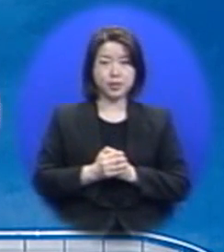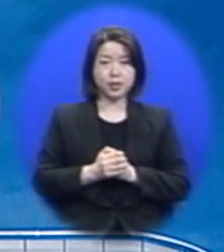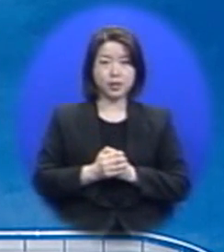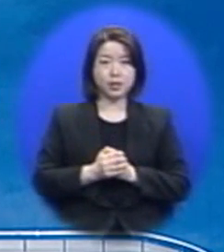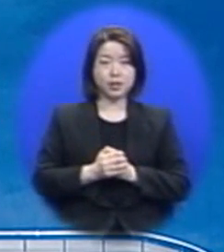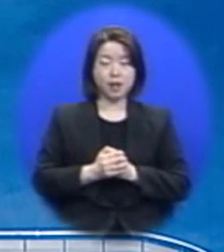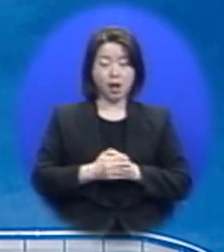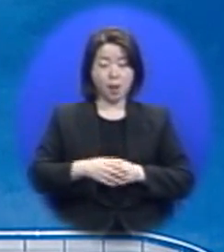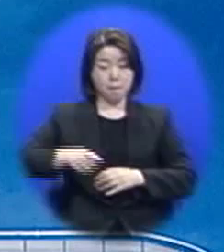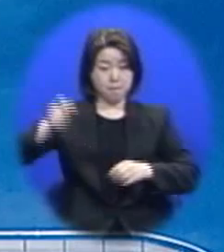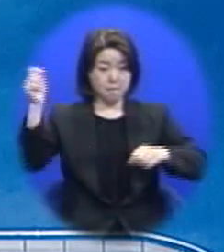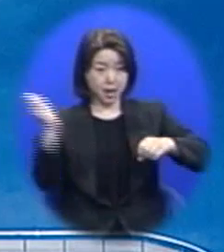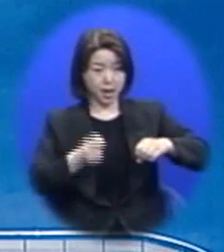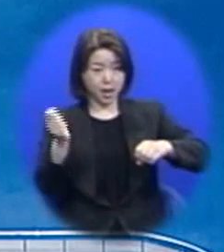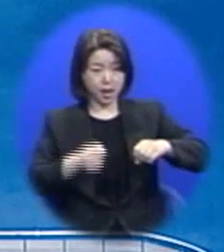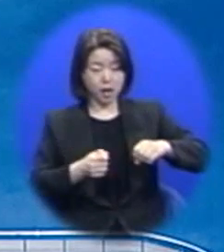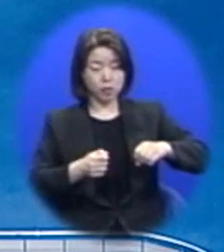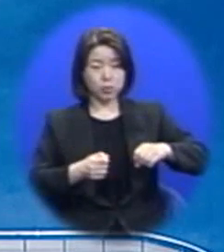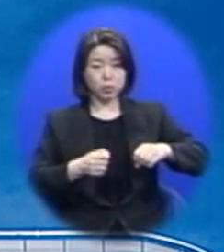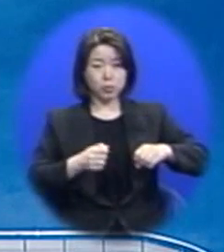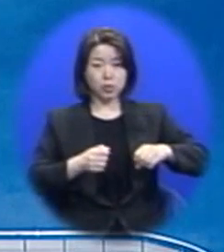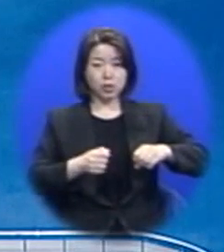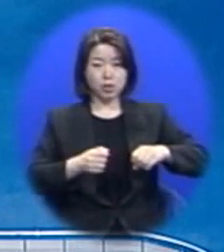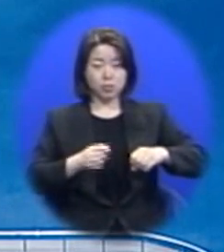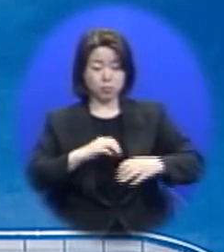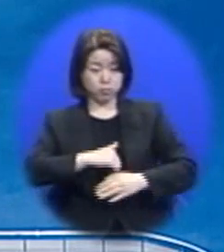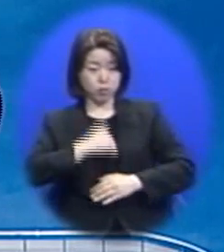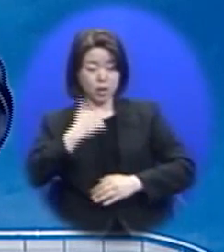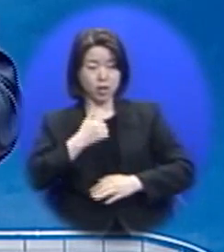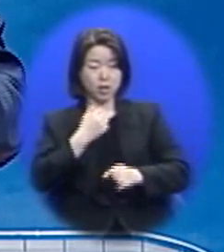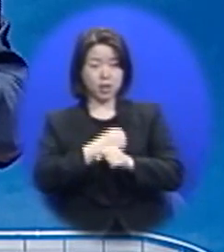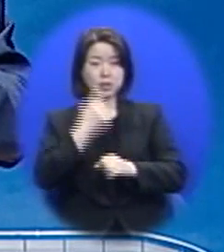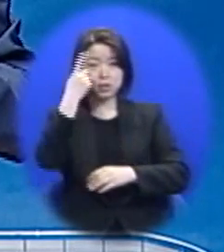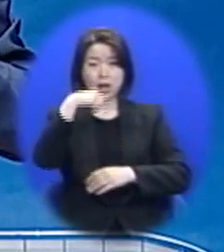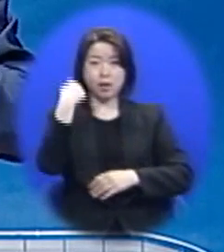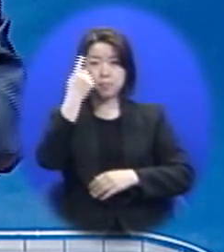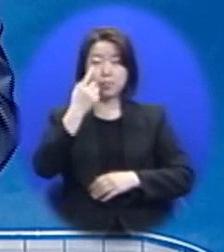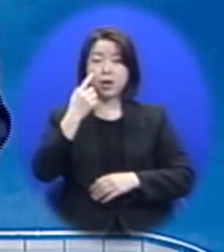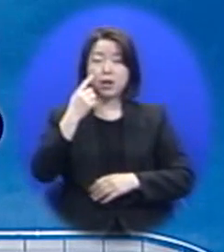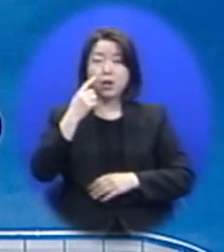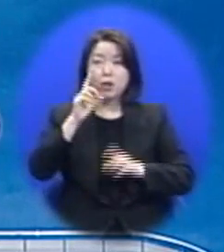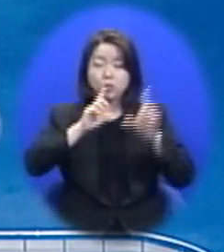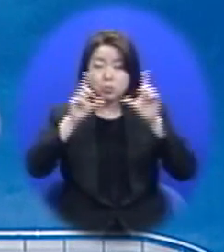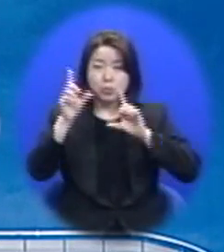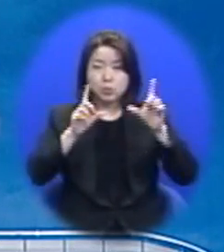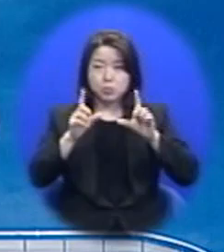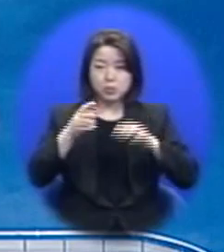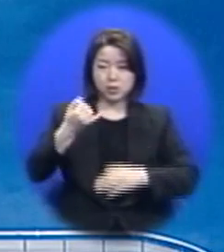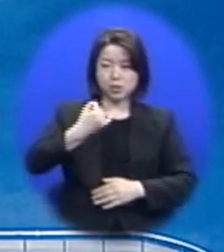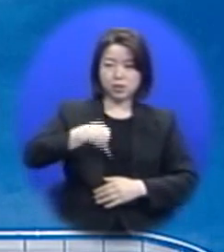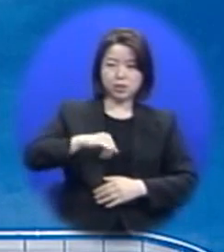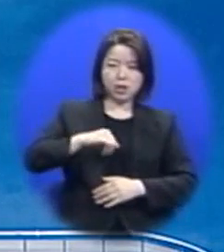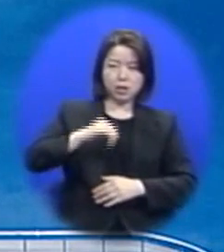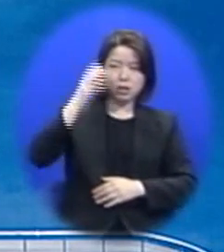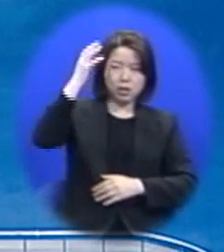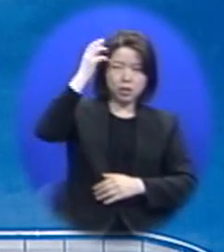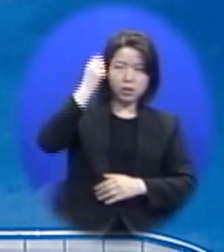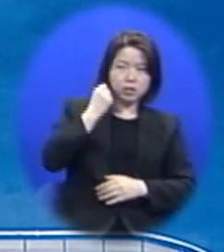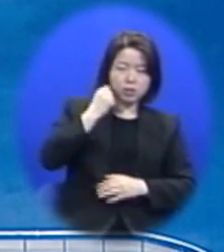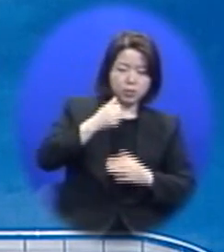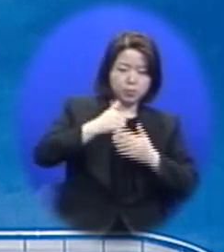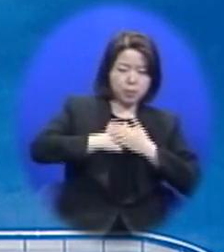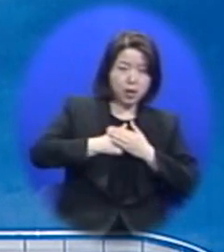매를 들고 화를 내고 있는 아빠의 그 얼굴이 저희 딸 가슴에 확 박혔습니다. 그다음부터는 저를